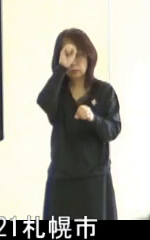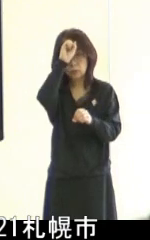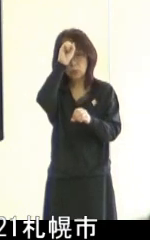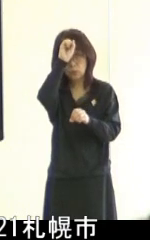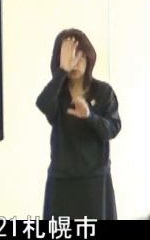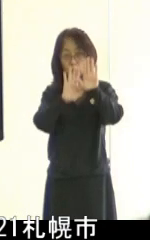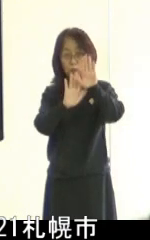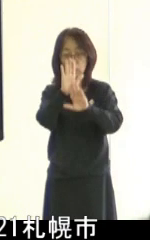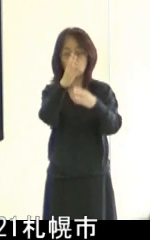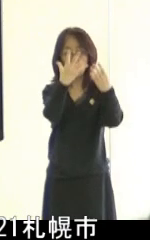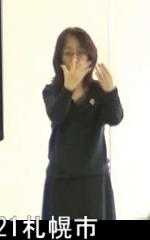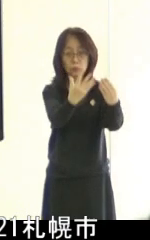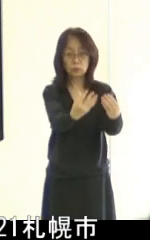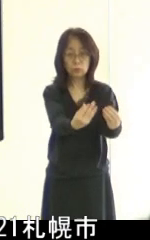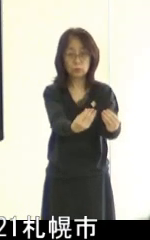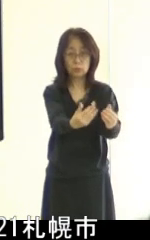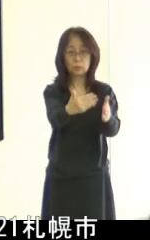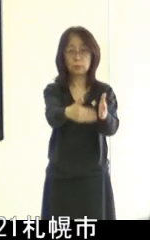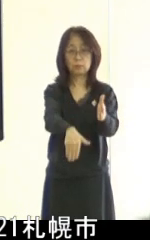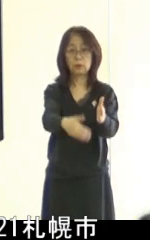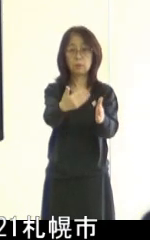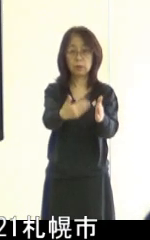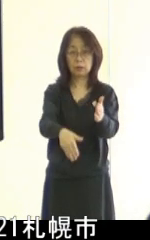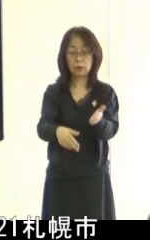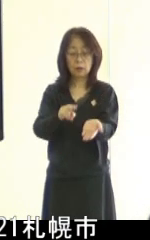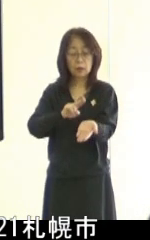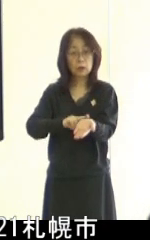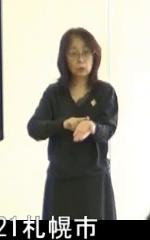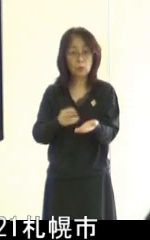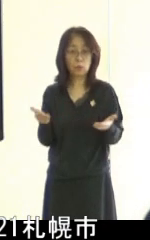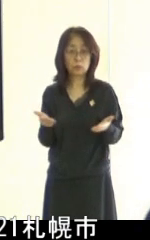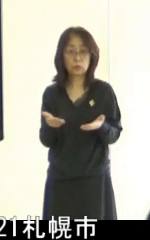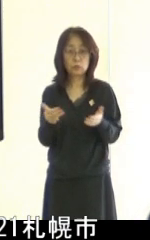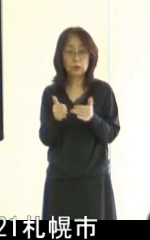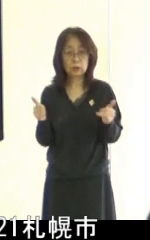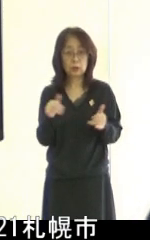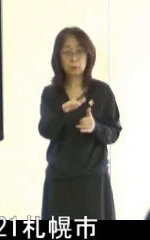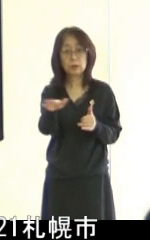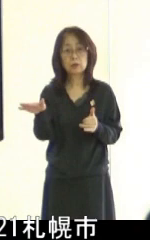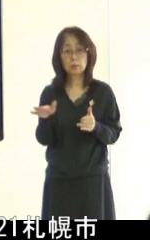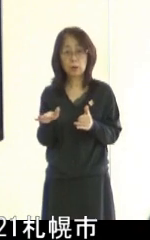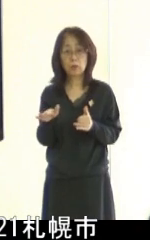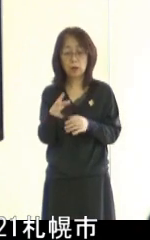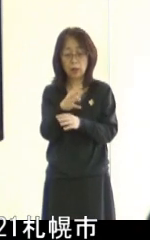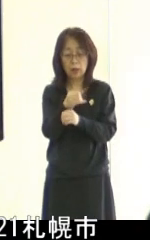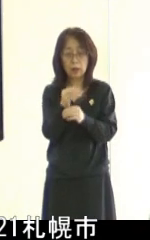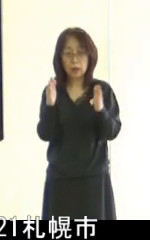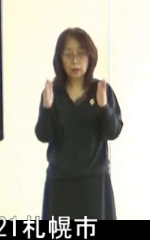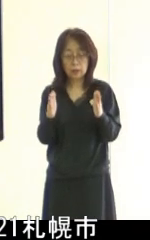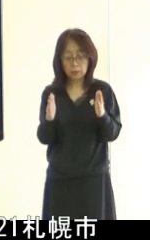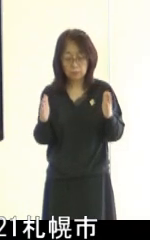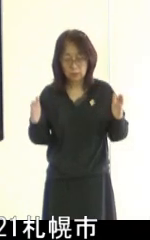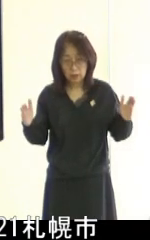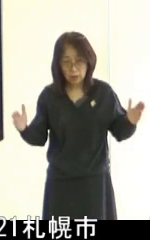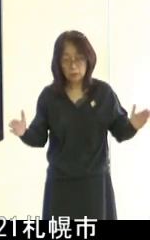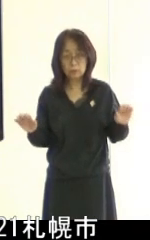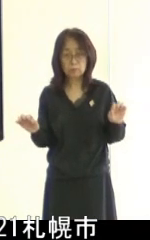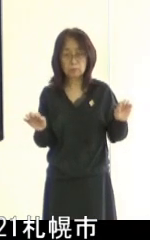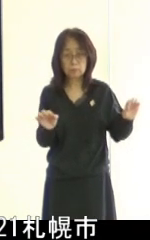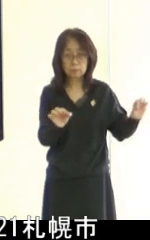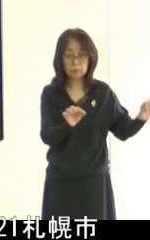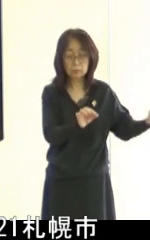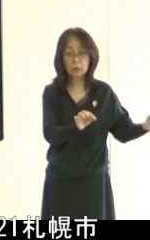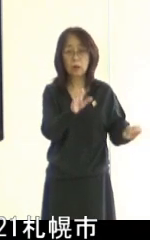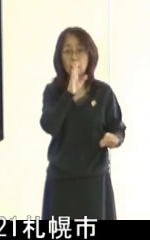状況でございますa 色従事者の皆様には長期間にわたり大きな復古負担を